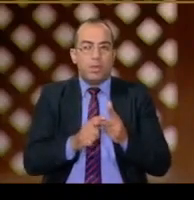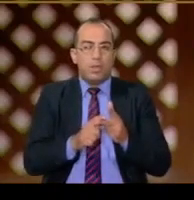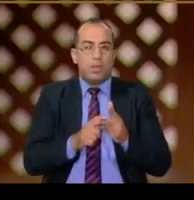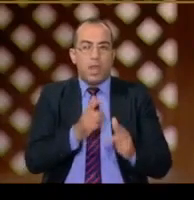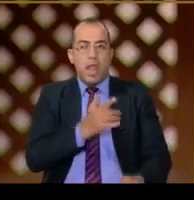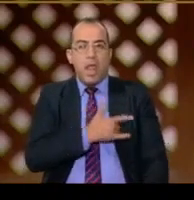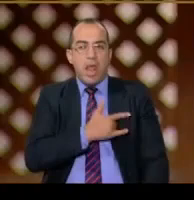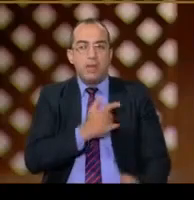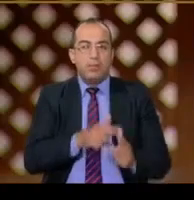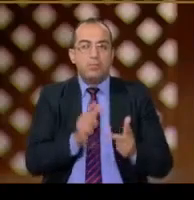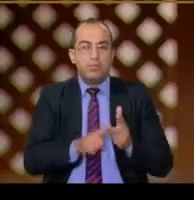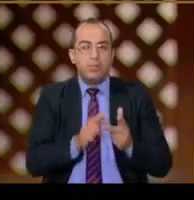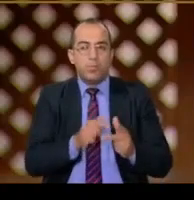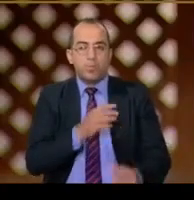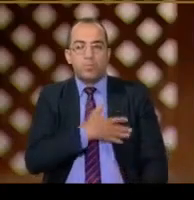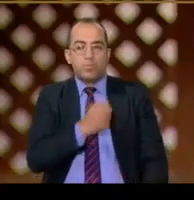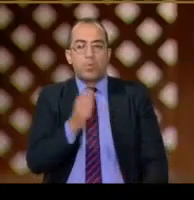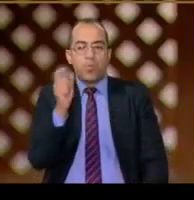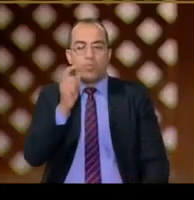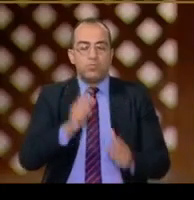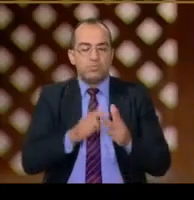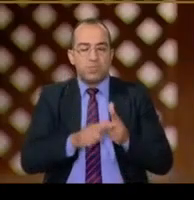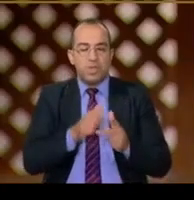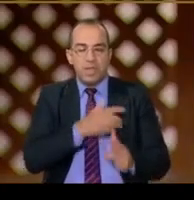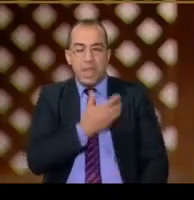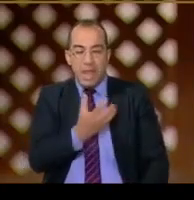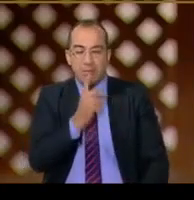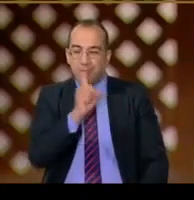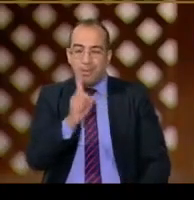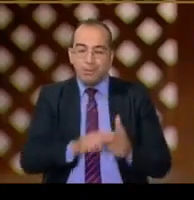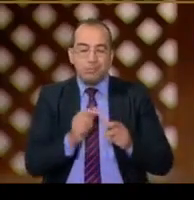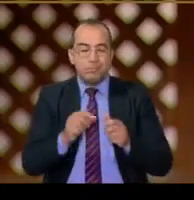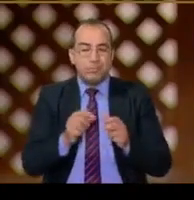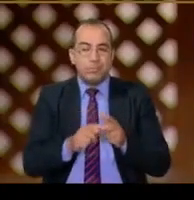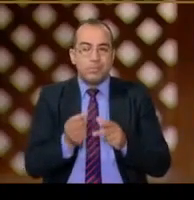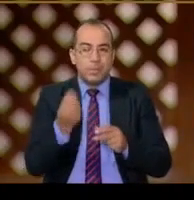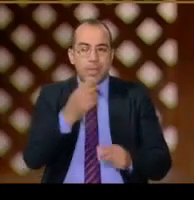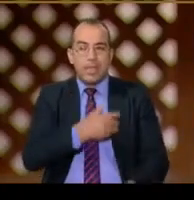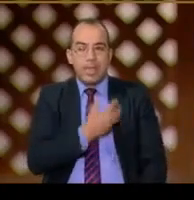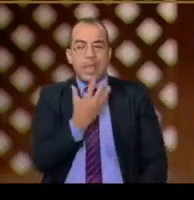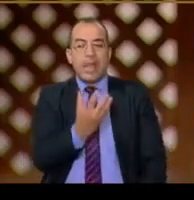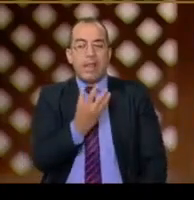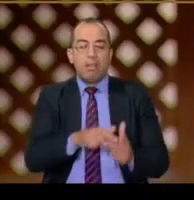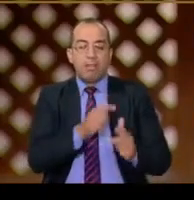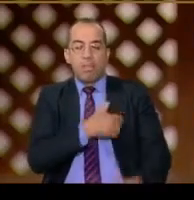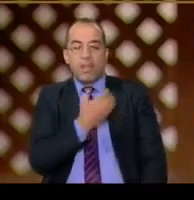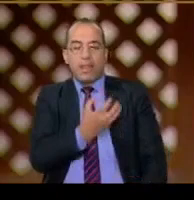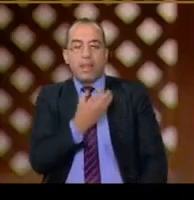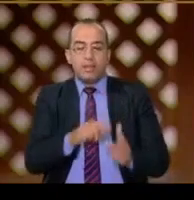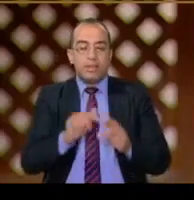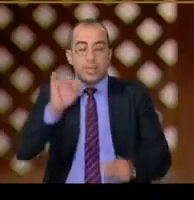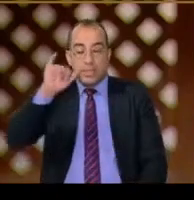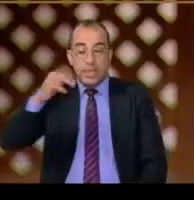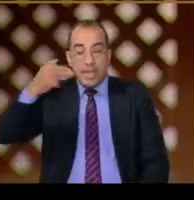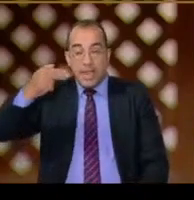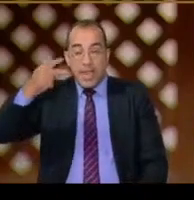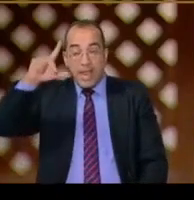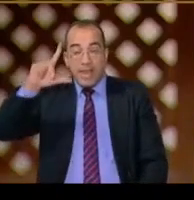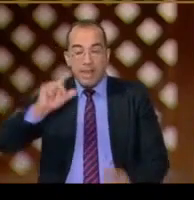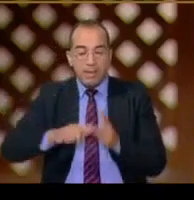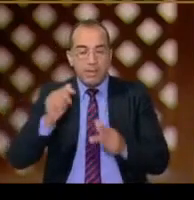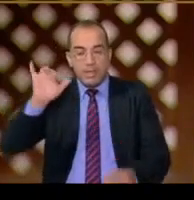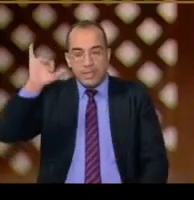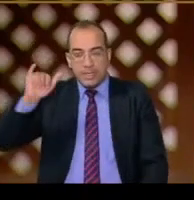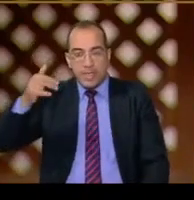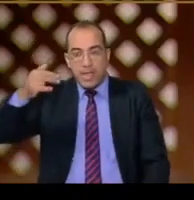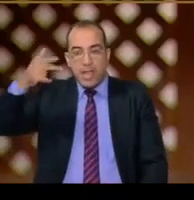قلب امرئ مؤمن وممكن اقول يغل وممكن اقول يغل هنعرف ايه الفر